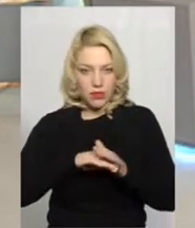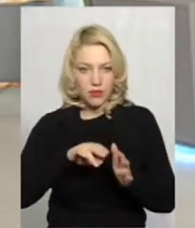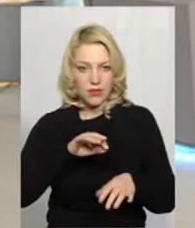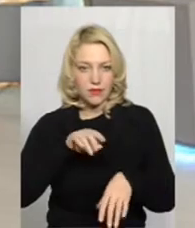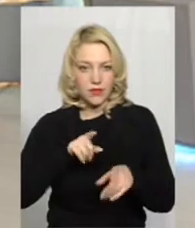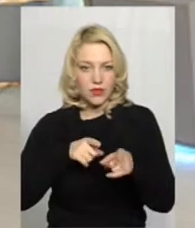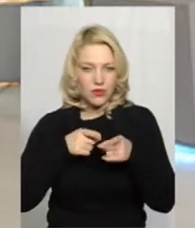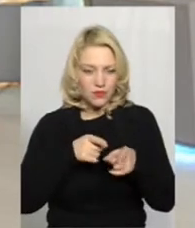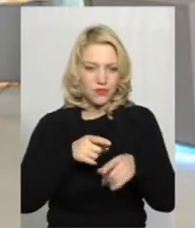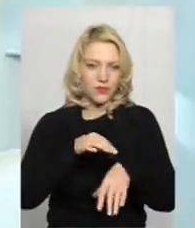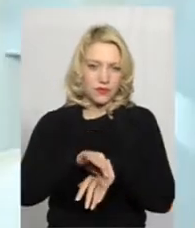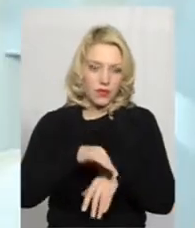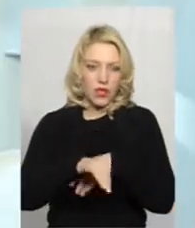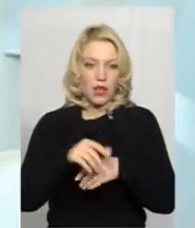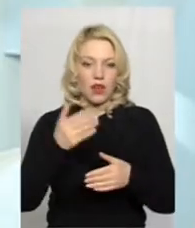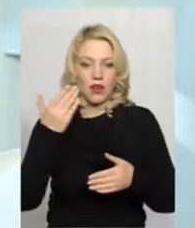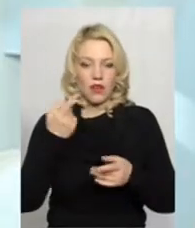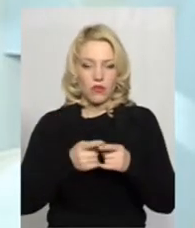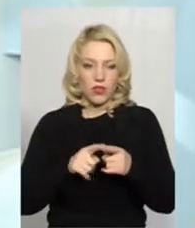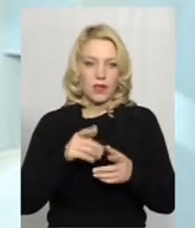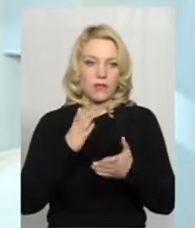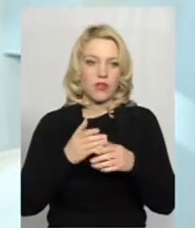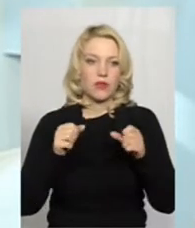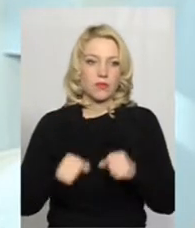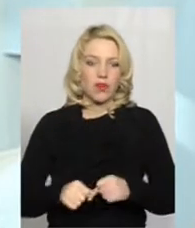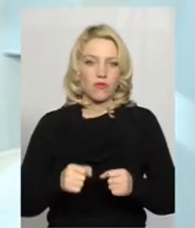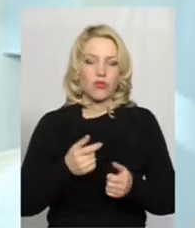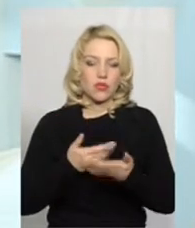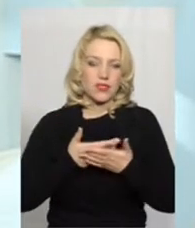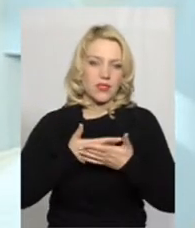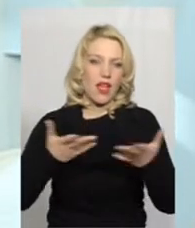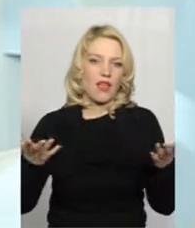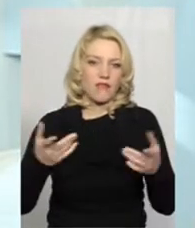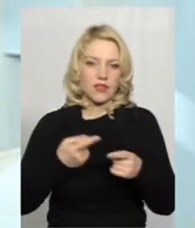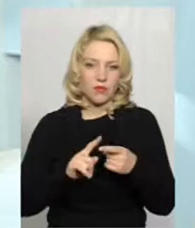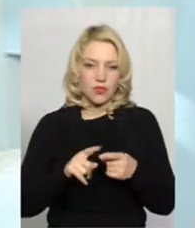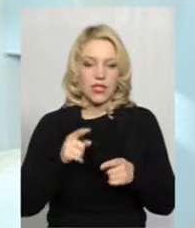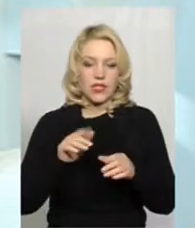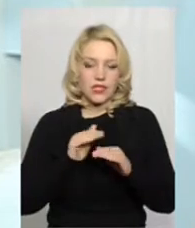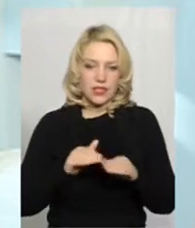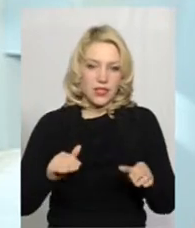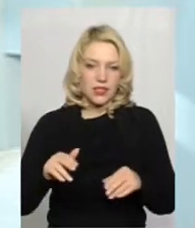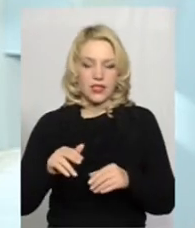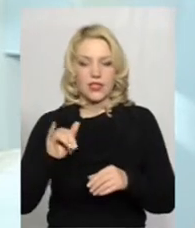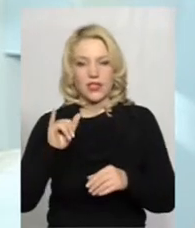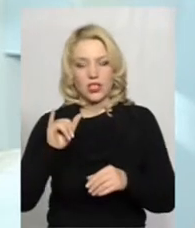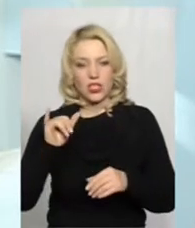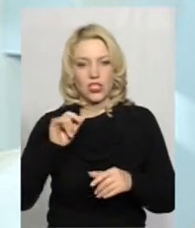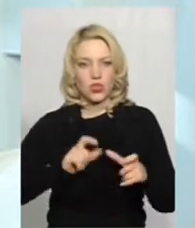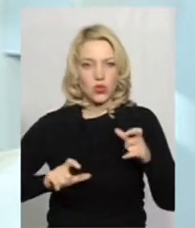булінгу, вони мають право заявити про це. А це і діти дошкільного віку, і школярі, і студенти,